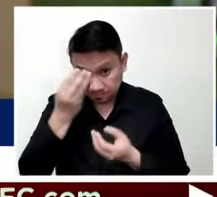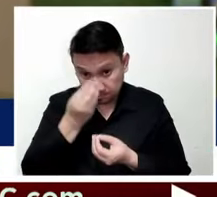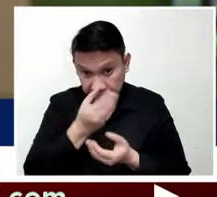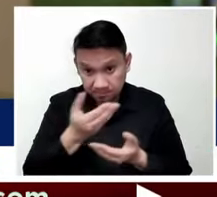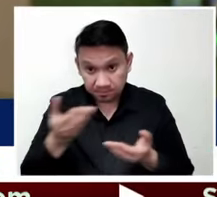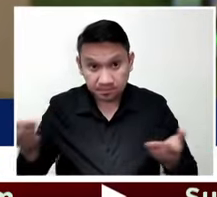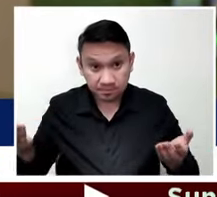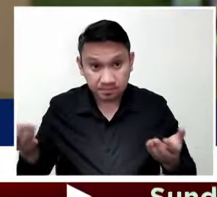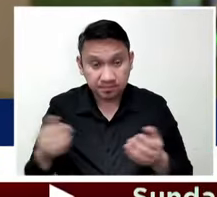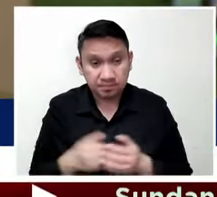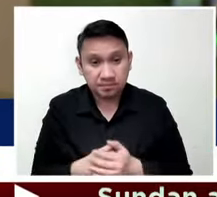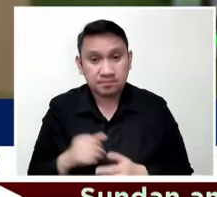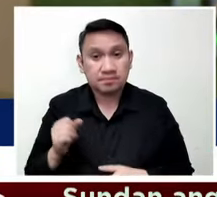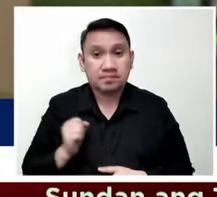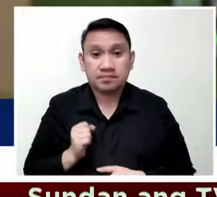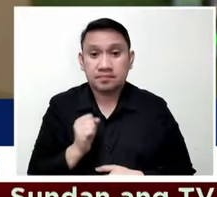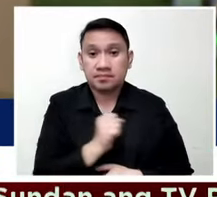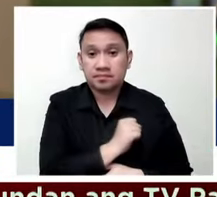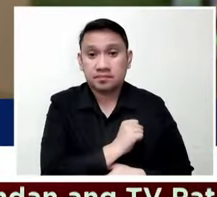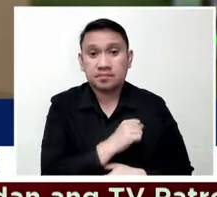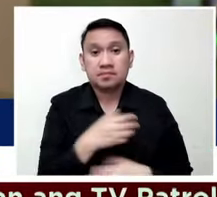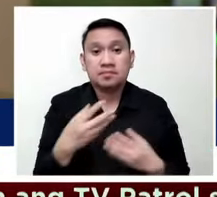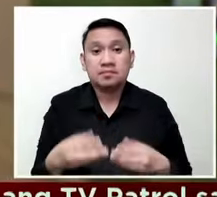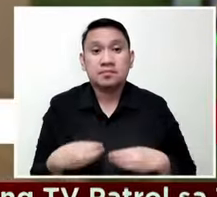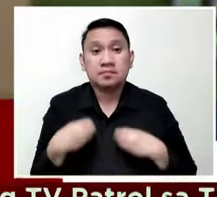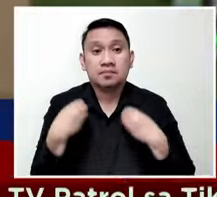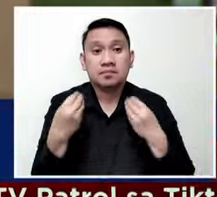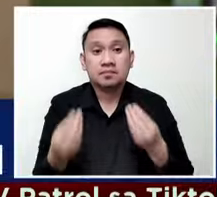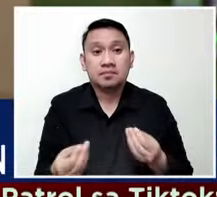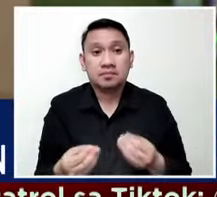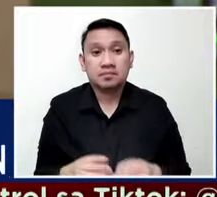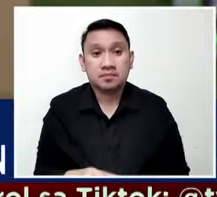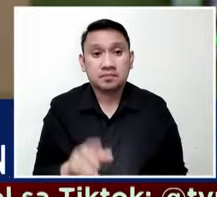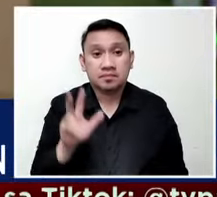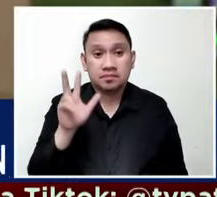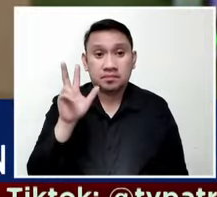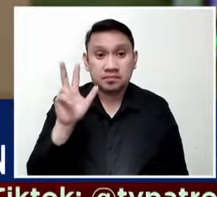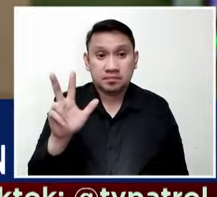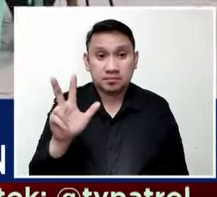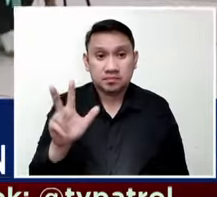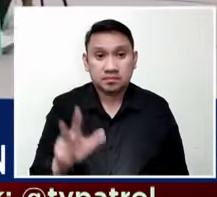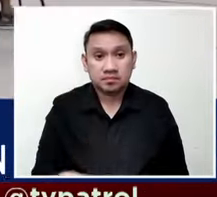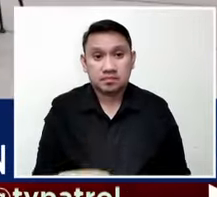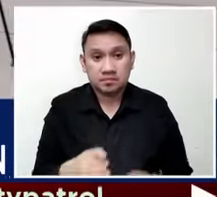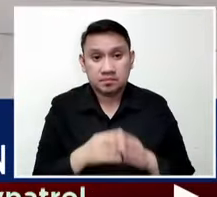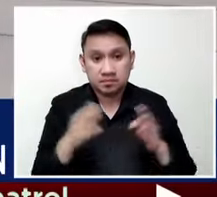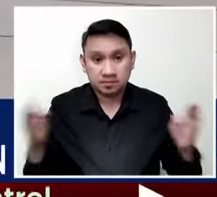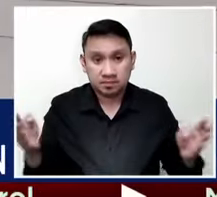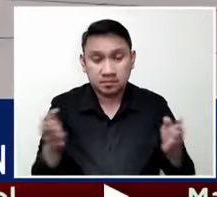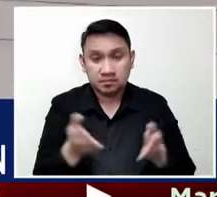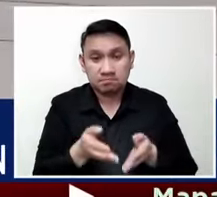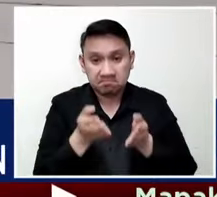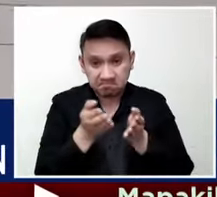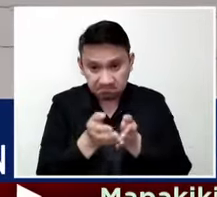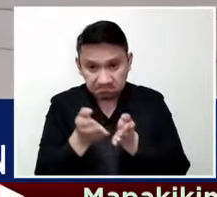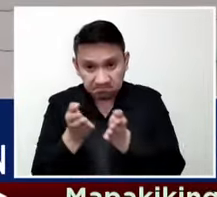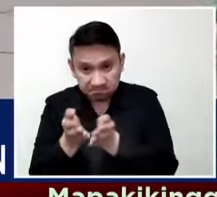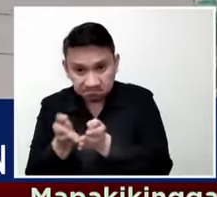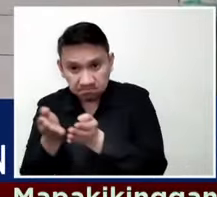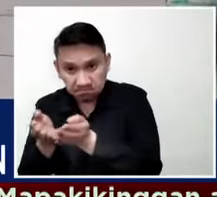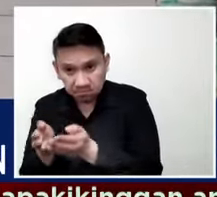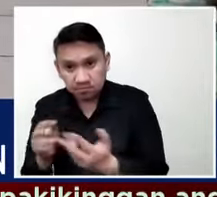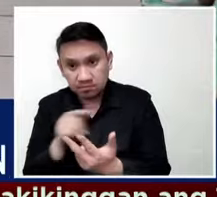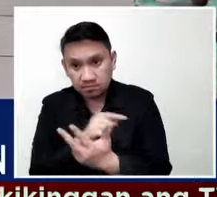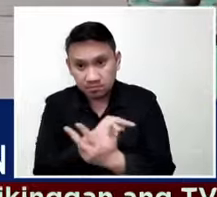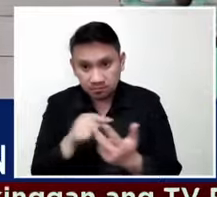ang Senate nagbigay ng 3 malaking bapor sa BFAR para bantayan kayo.